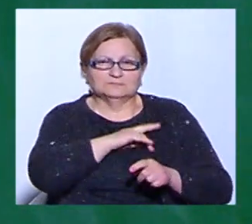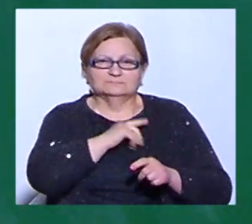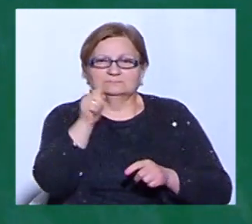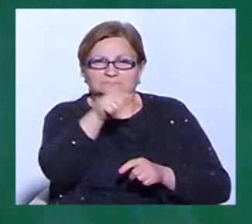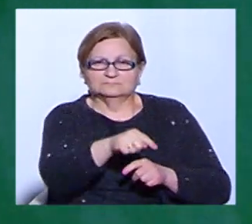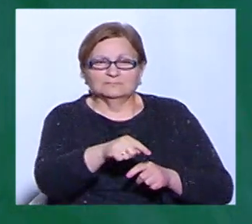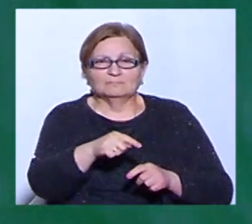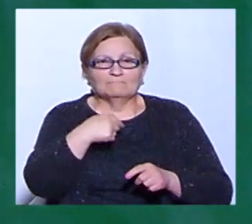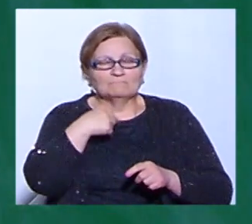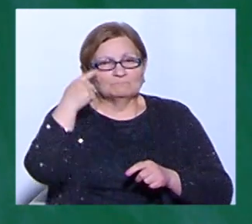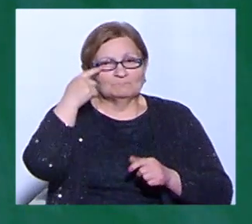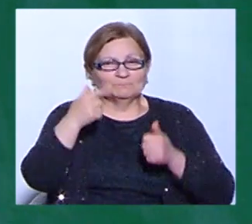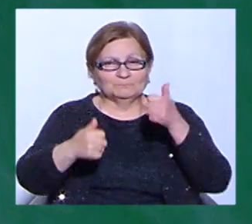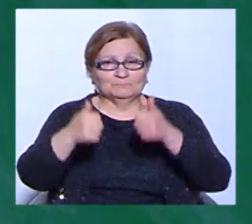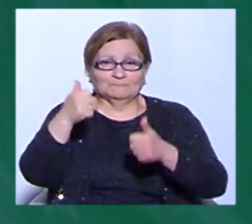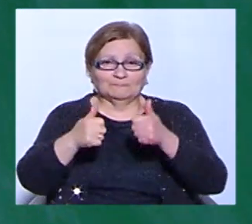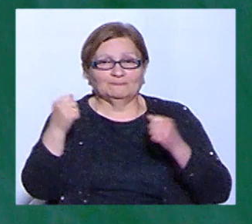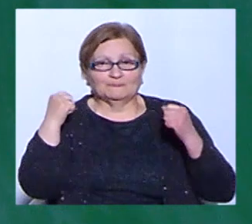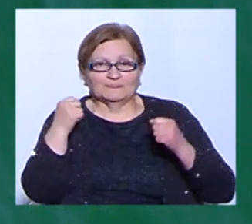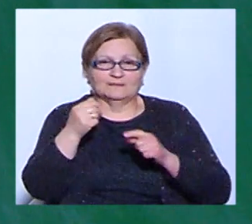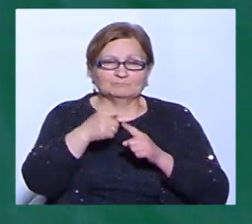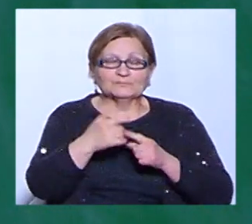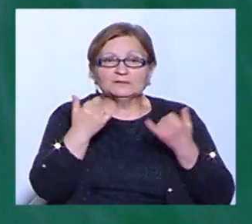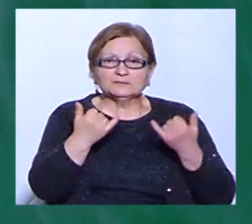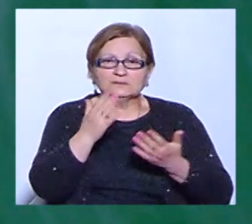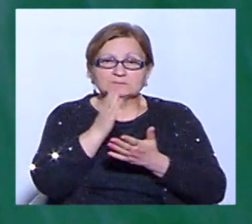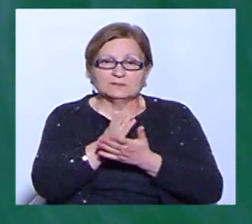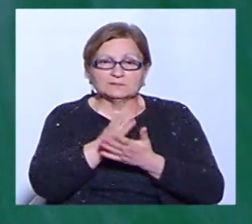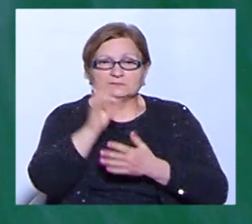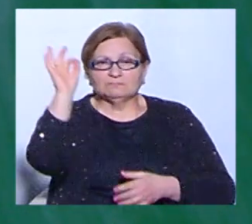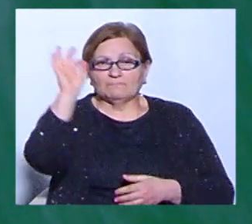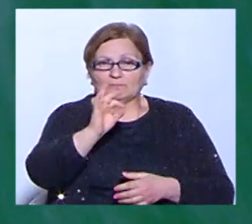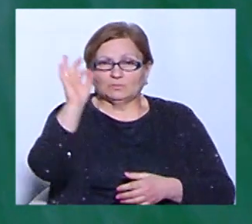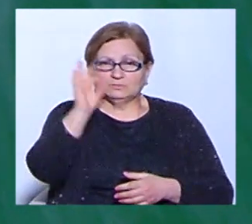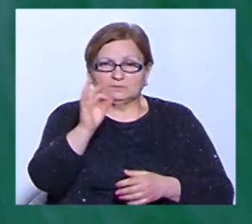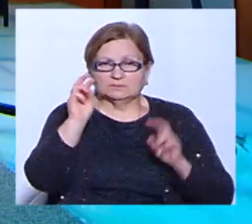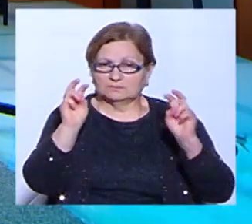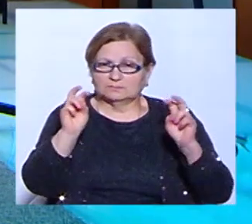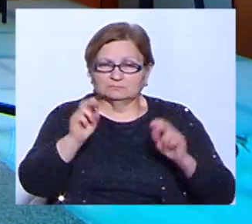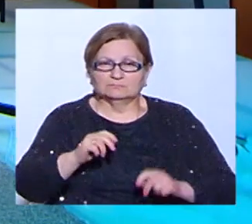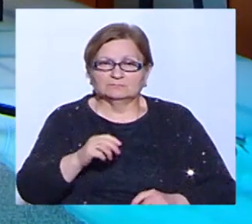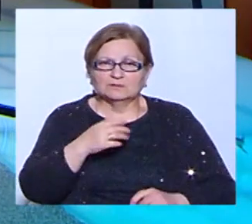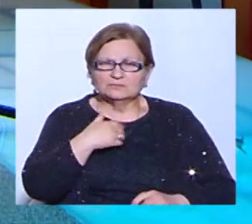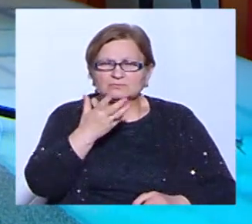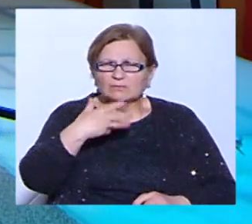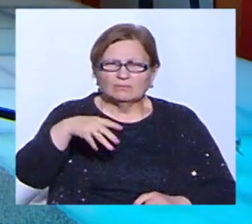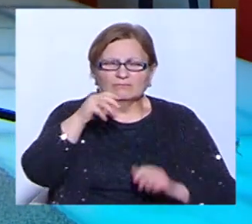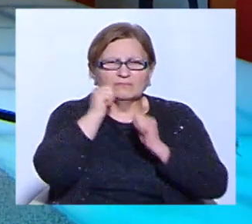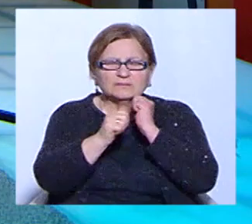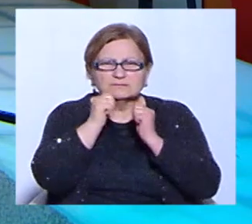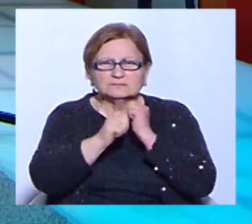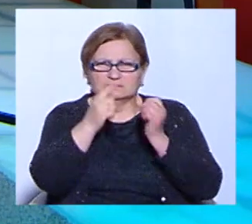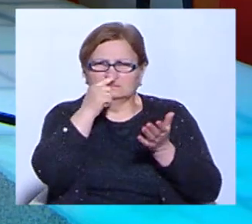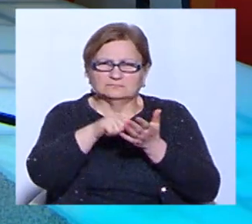კონკურენცია სპორტს. აღნიშნული დღის თემა არის პროცენტი. ყოველდღიურ ცხოვრებაში ჩვენ ყველგან გვხვდება პროცენტი, აი